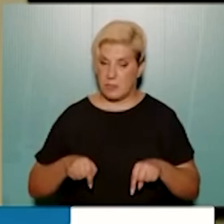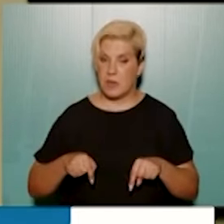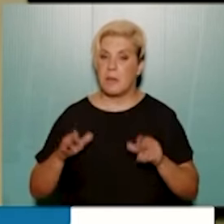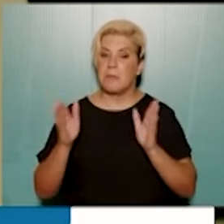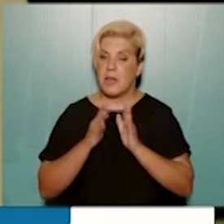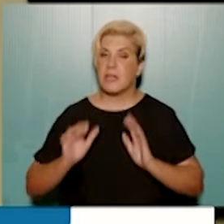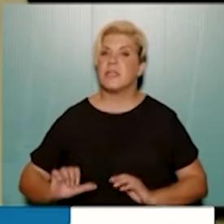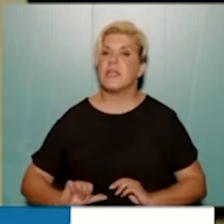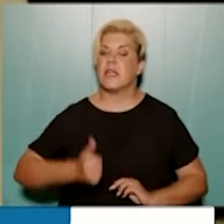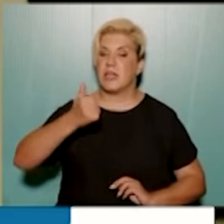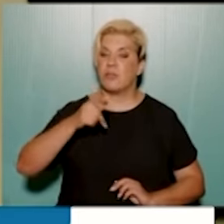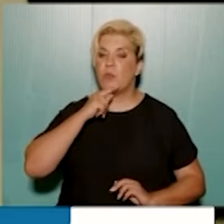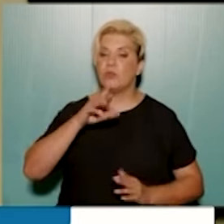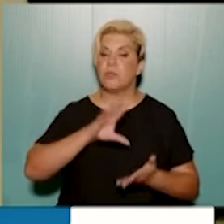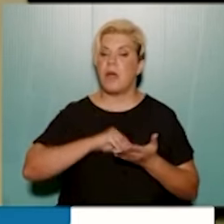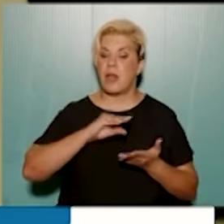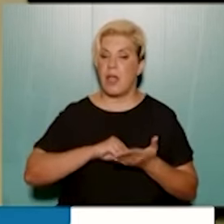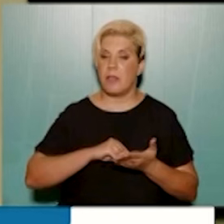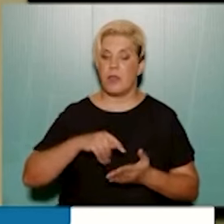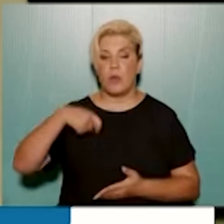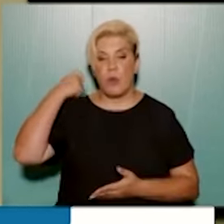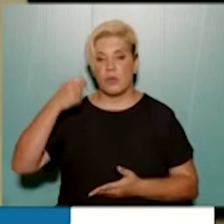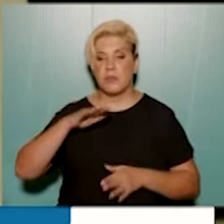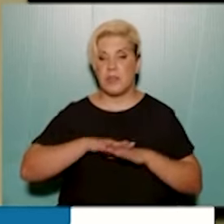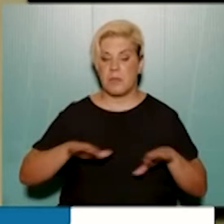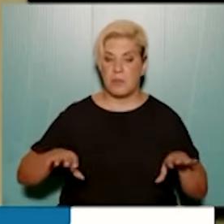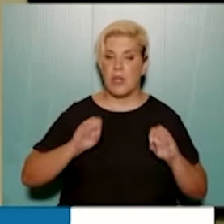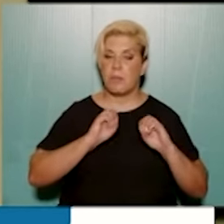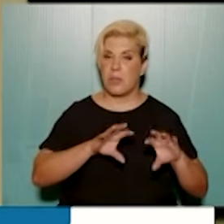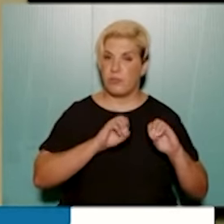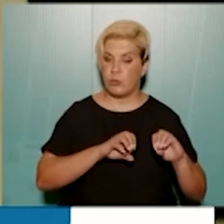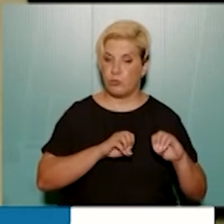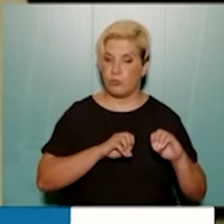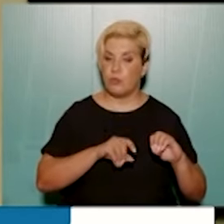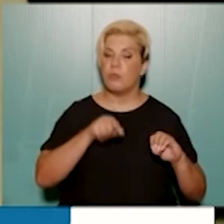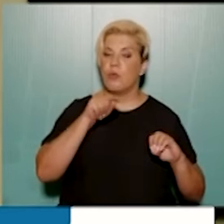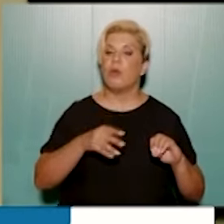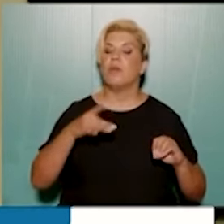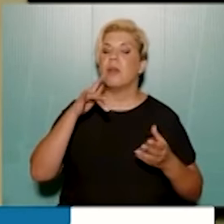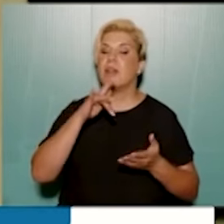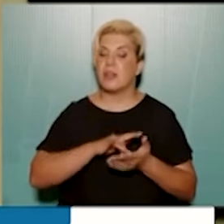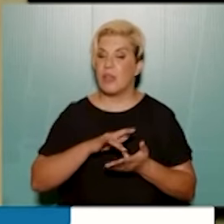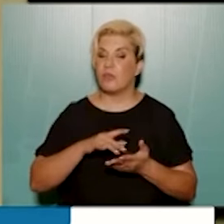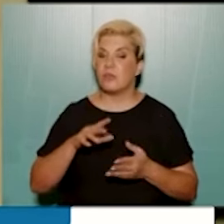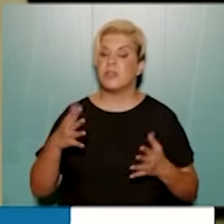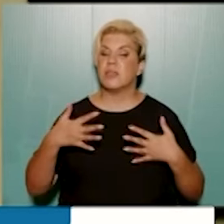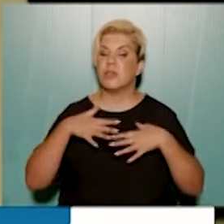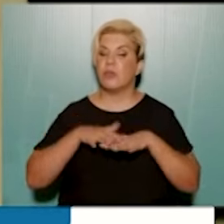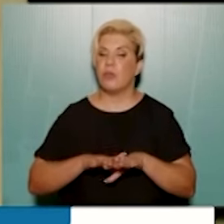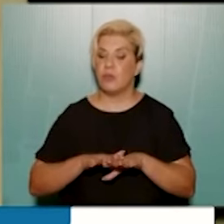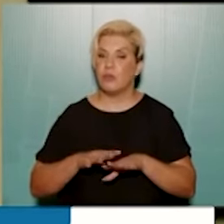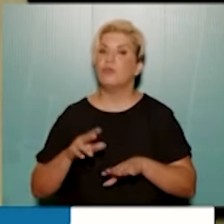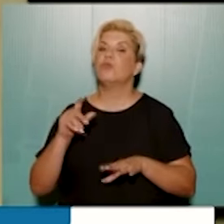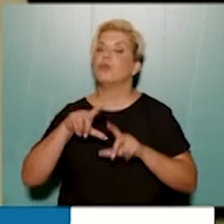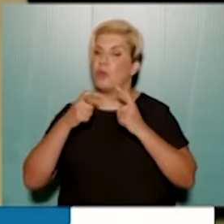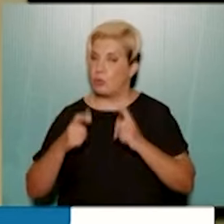μικρές νίκες, όπως για παράδειγμα οι γονείς με τα παιδιά τους και τους εκπαιδευτικούς που απέτρεψαν στο κέντρο της Θεσσαλονίκης τη συγχώνευση κατάργηση των